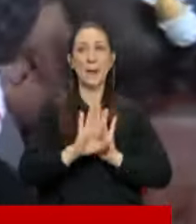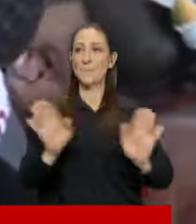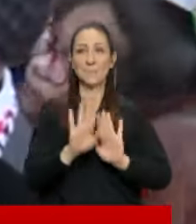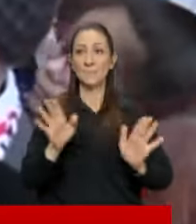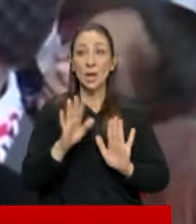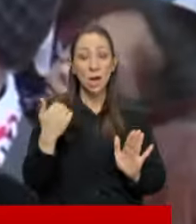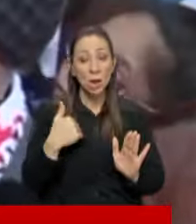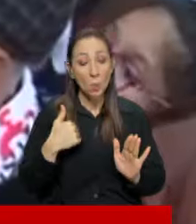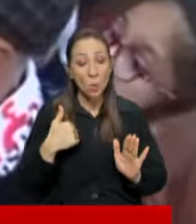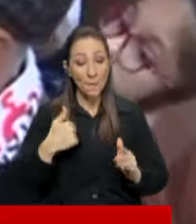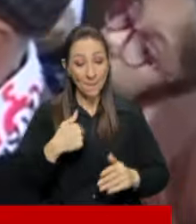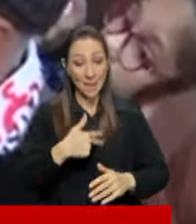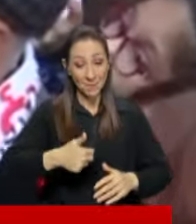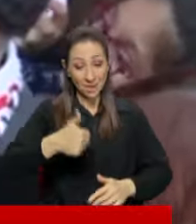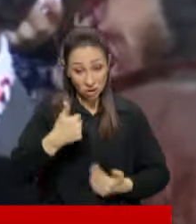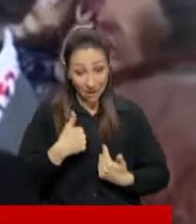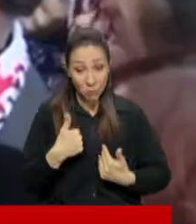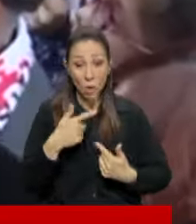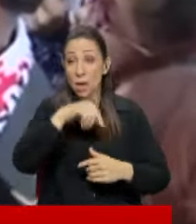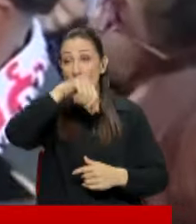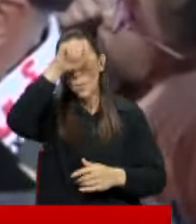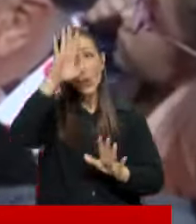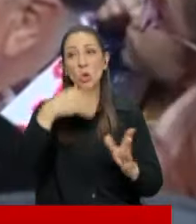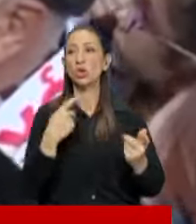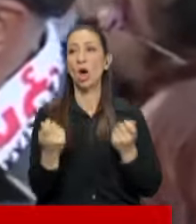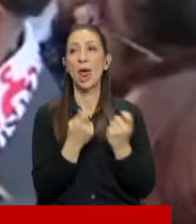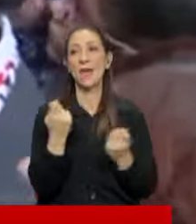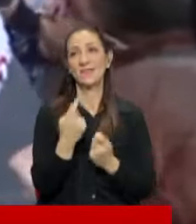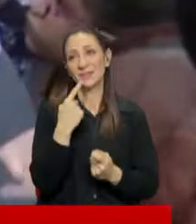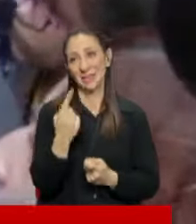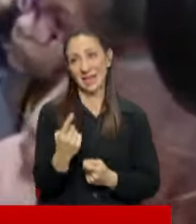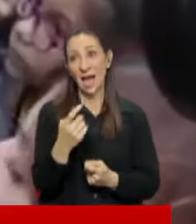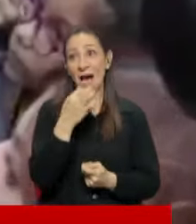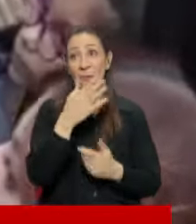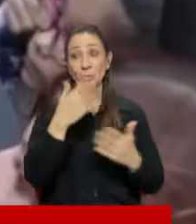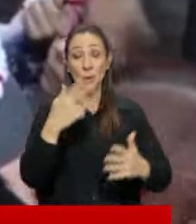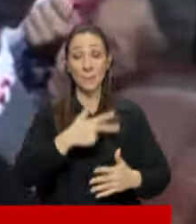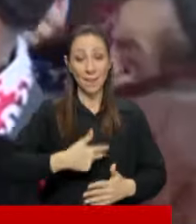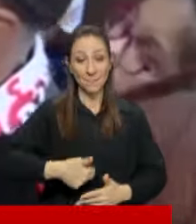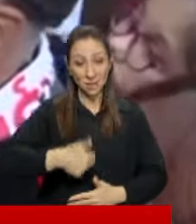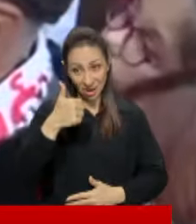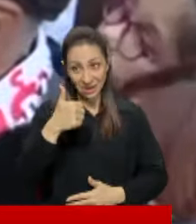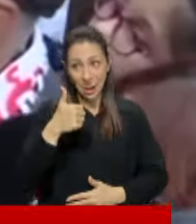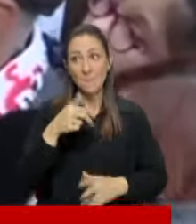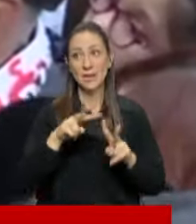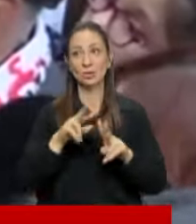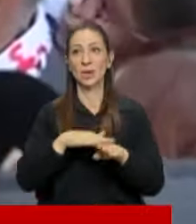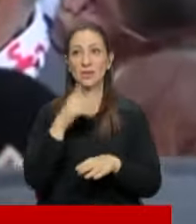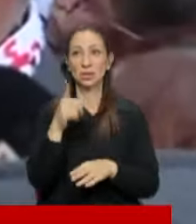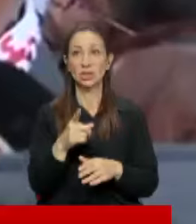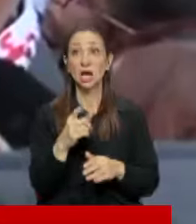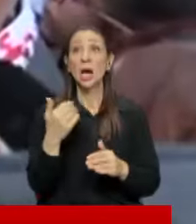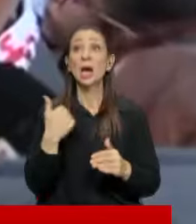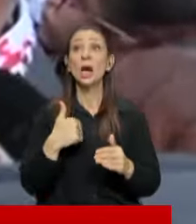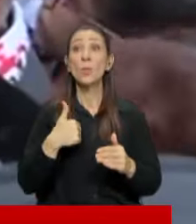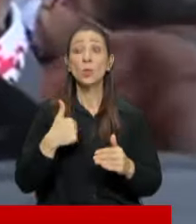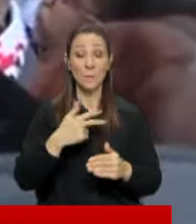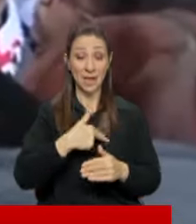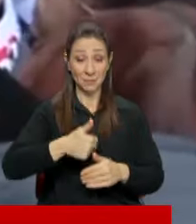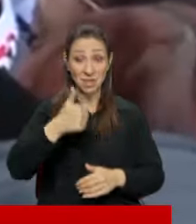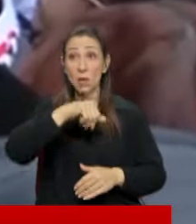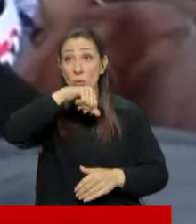Kamu idarecisinin eli öpülmez dedi. Bu bizim görevimiz diye ekledi. Ankara Büyükşehir Belediye Başkanı Mansur Yavaş. Kamu idarecisinin